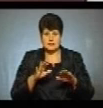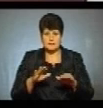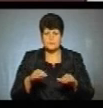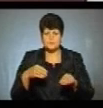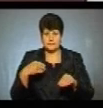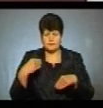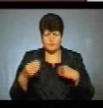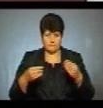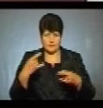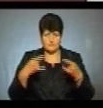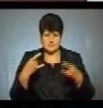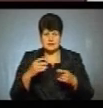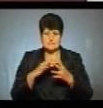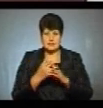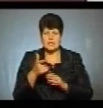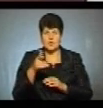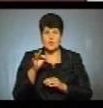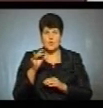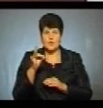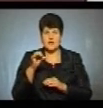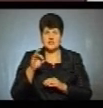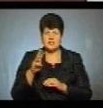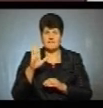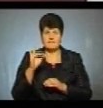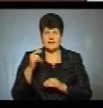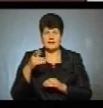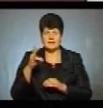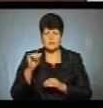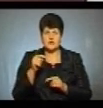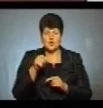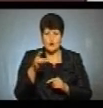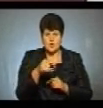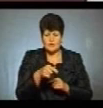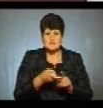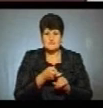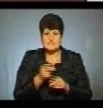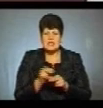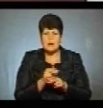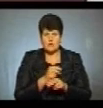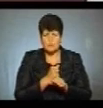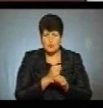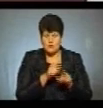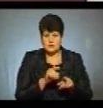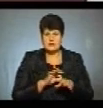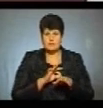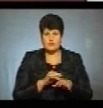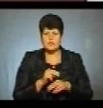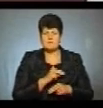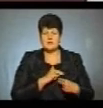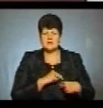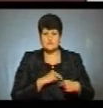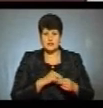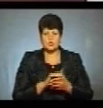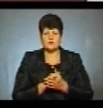станції, розташованій в селі Горішня Вигнанка цього району. Це пов'язано з ремонтними роботами. Їх проводять працівники товариства